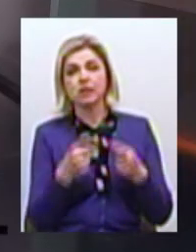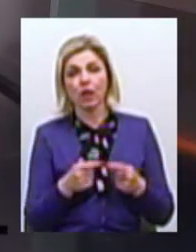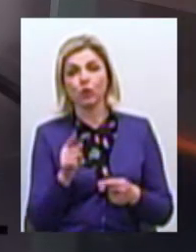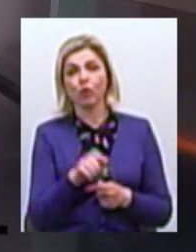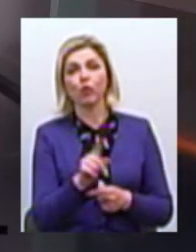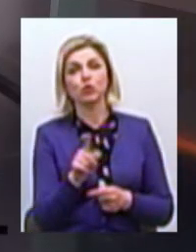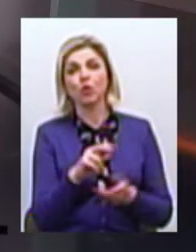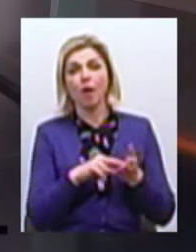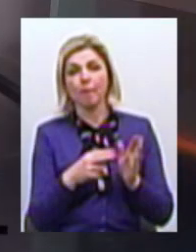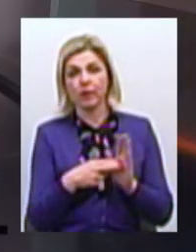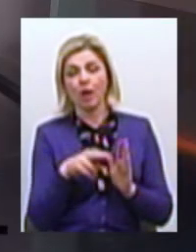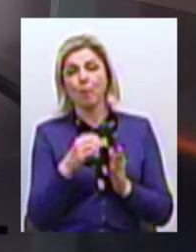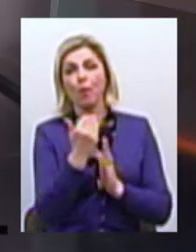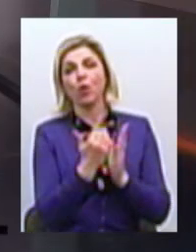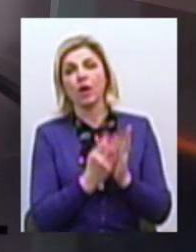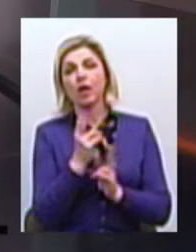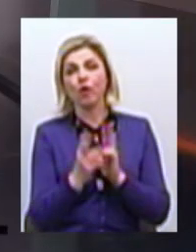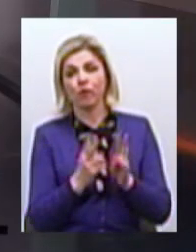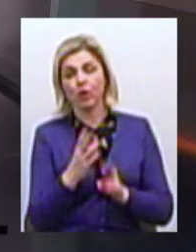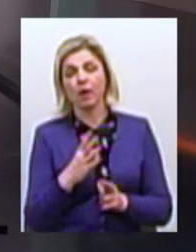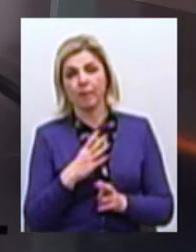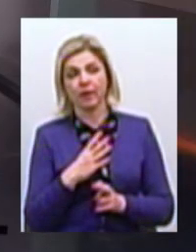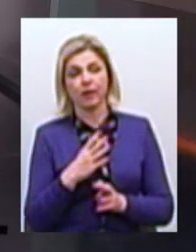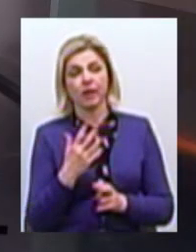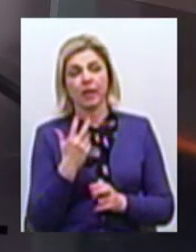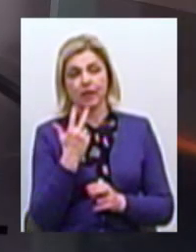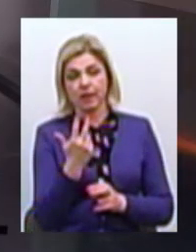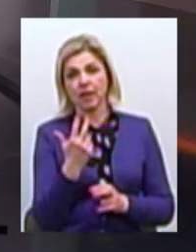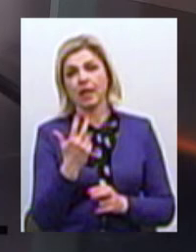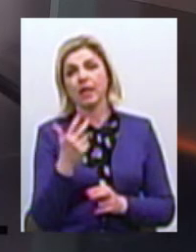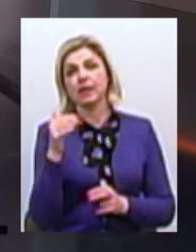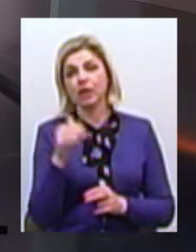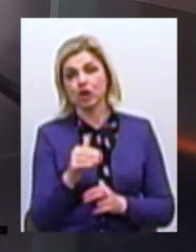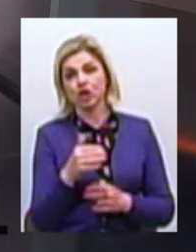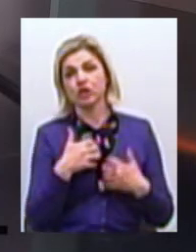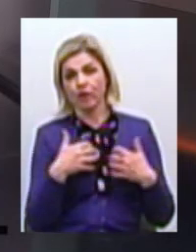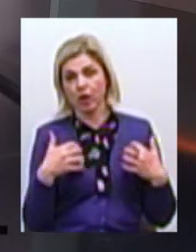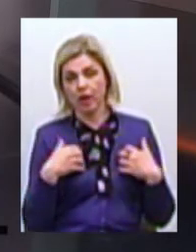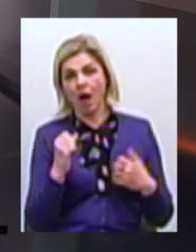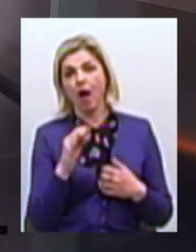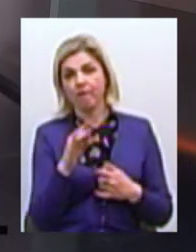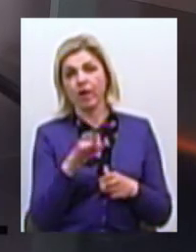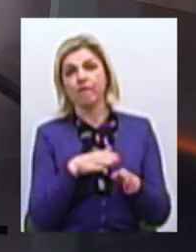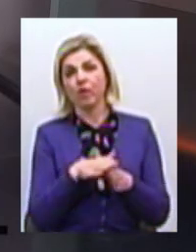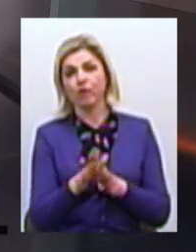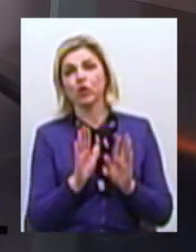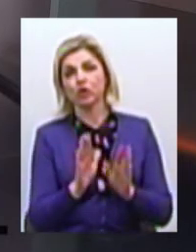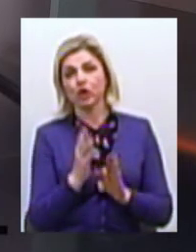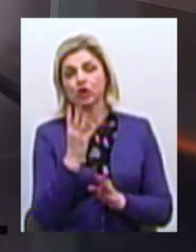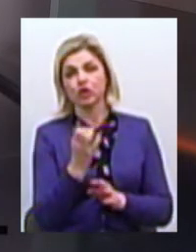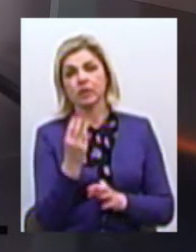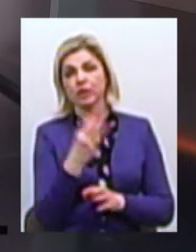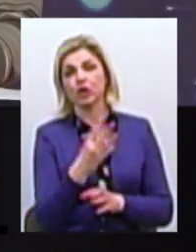плани по програмі реформування були 3 з чимось тисячі тварин, а ви виконали фактично